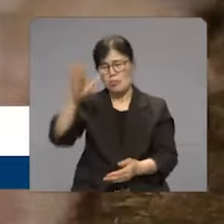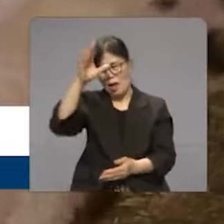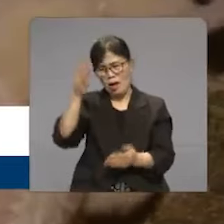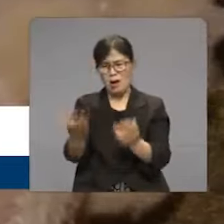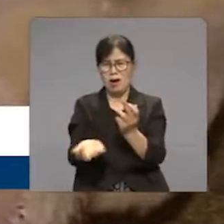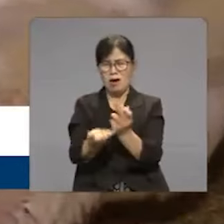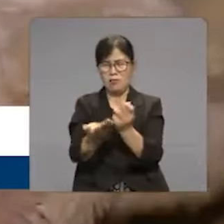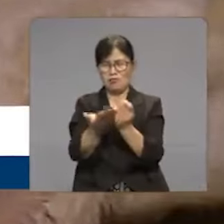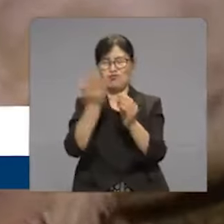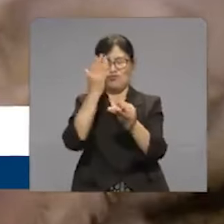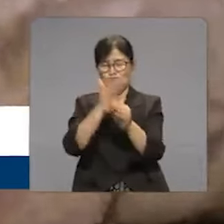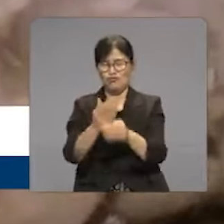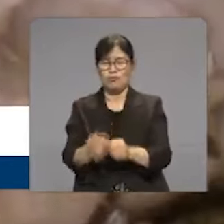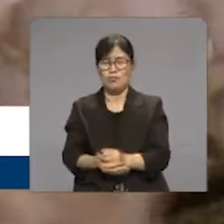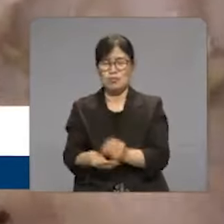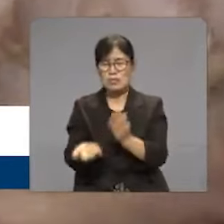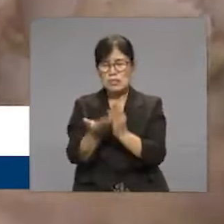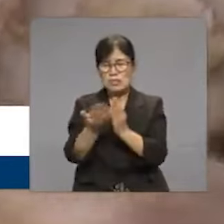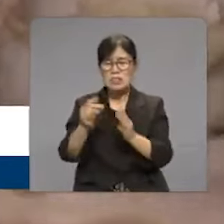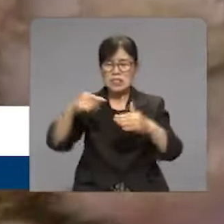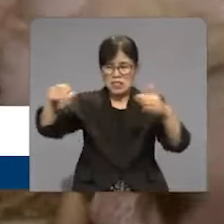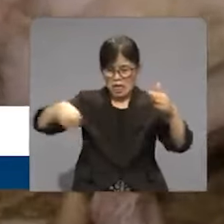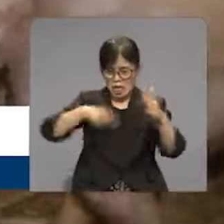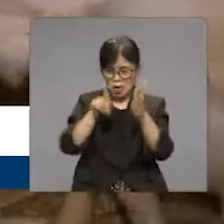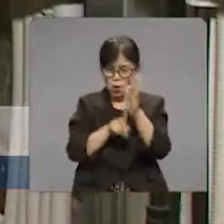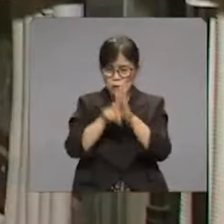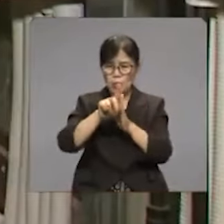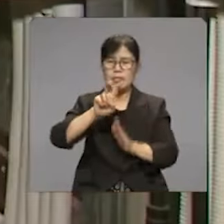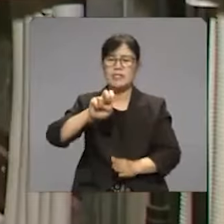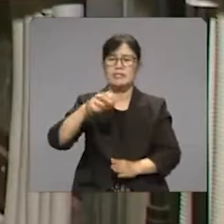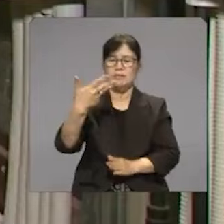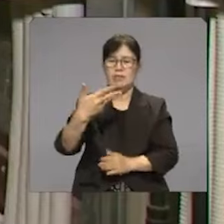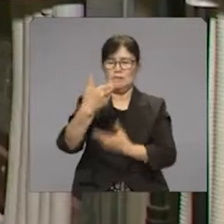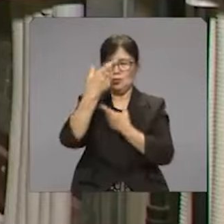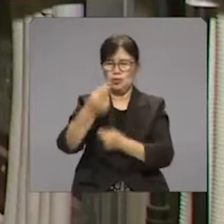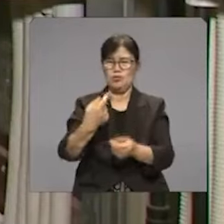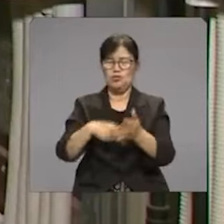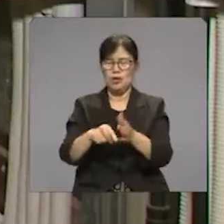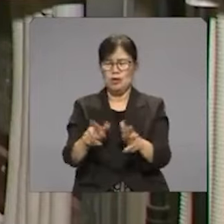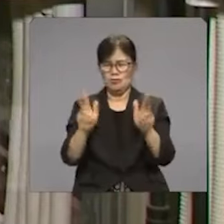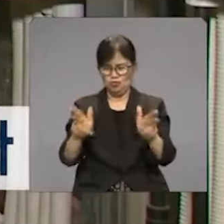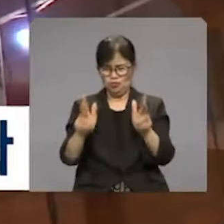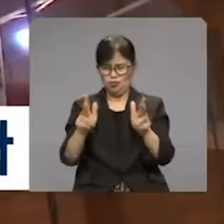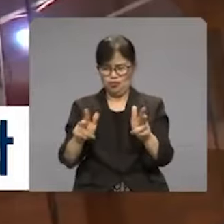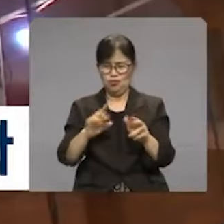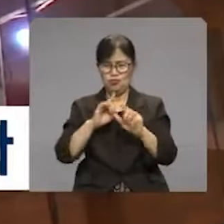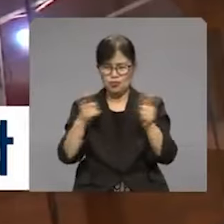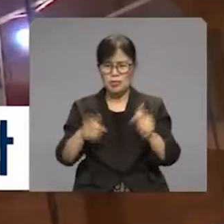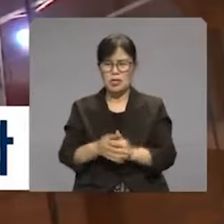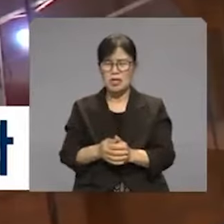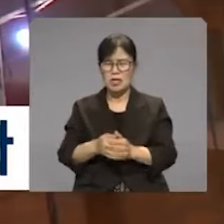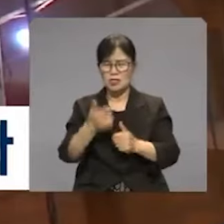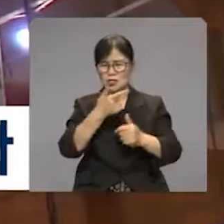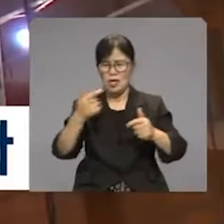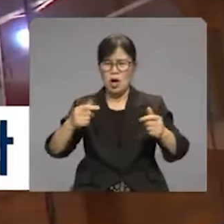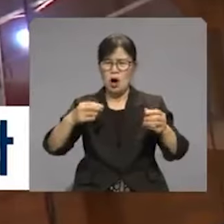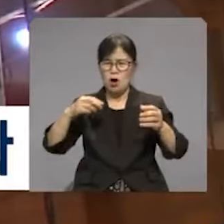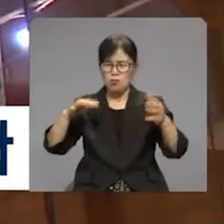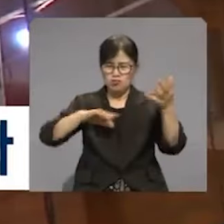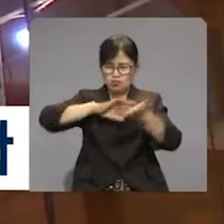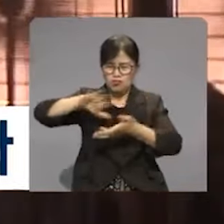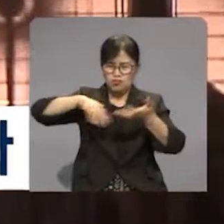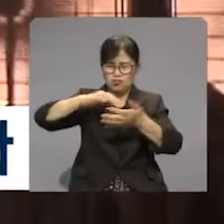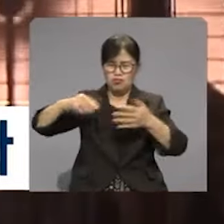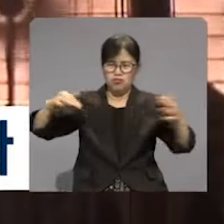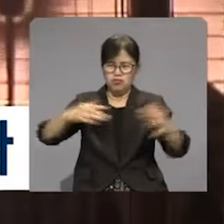농장입니다. 이곳은 실내 온도를 28도에 맞추기 위해 에어컨 시설은 물론 대형 환풍기